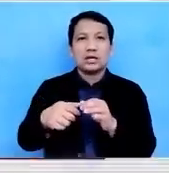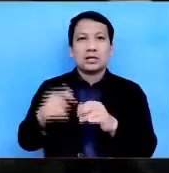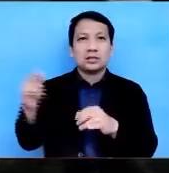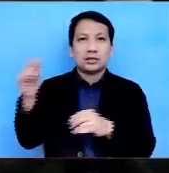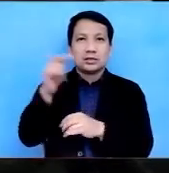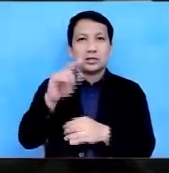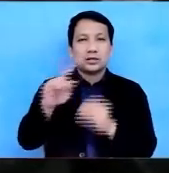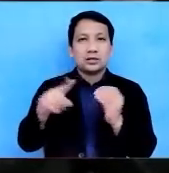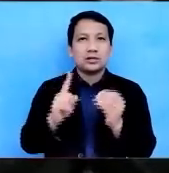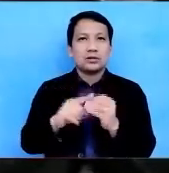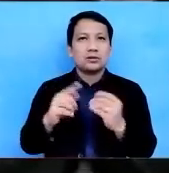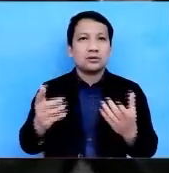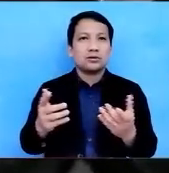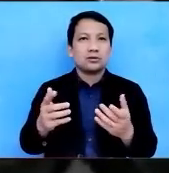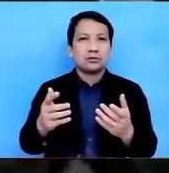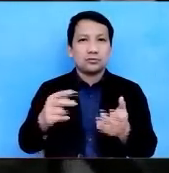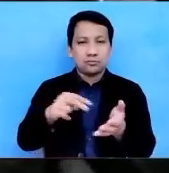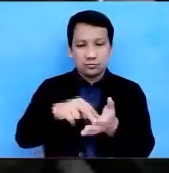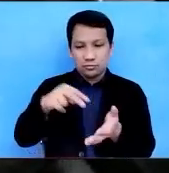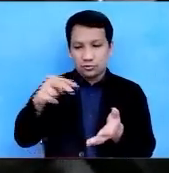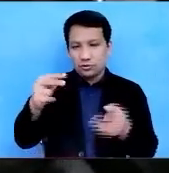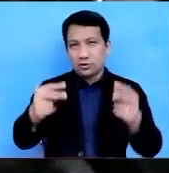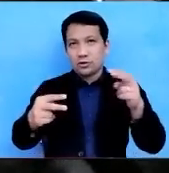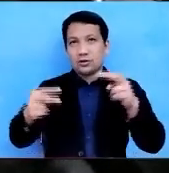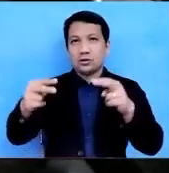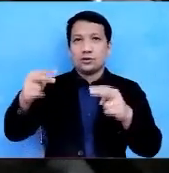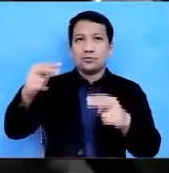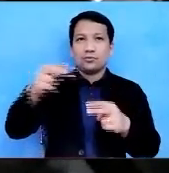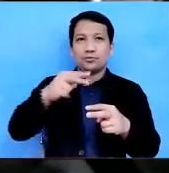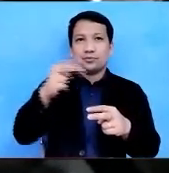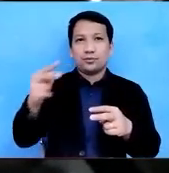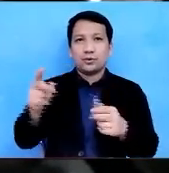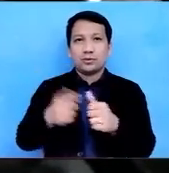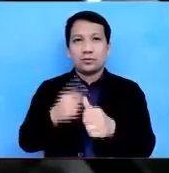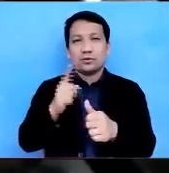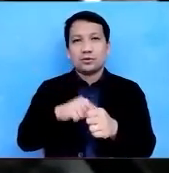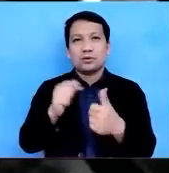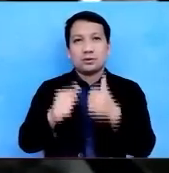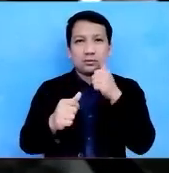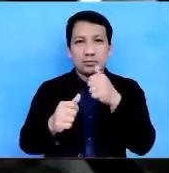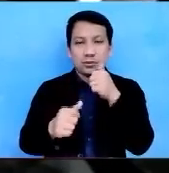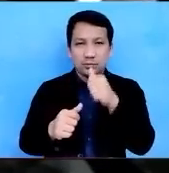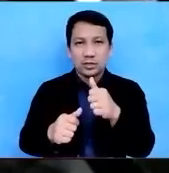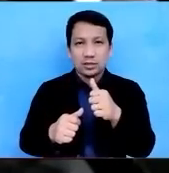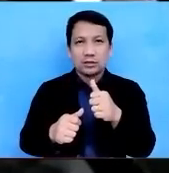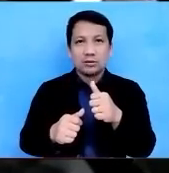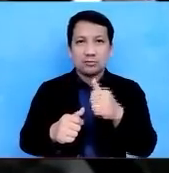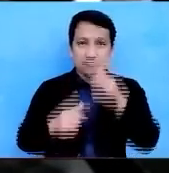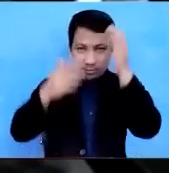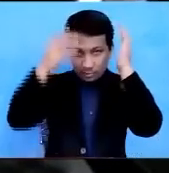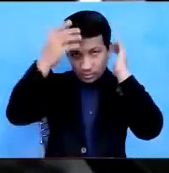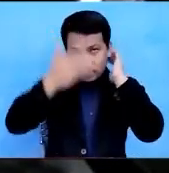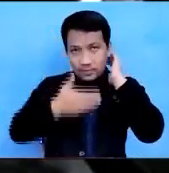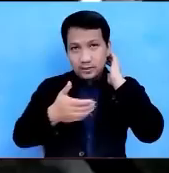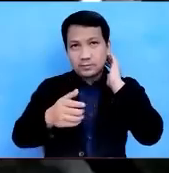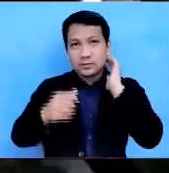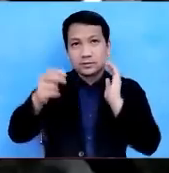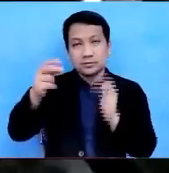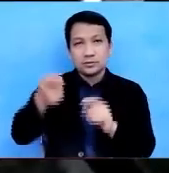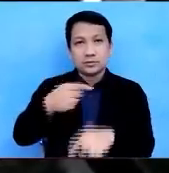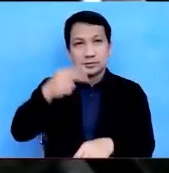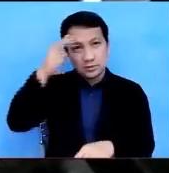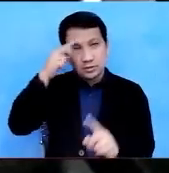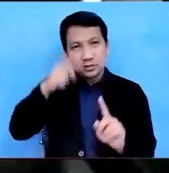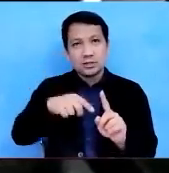saan walang gravity. Kasama sa grupong yan ang kauna-una ang babaeng astronaut na Saudi Arabian. Siya si